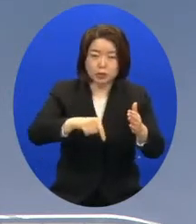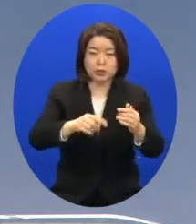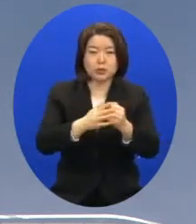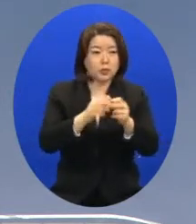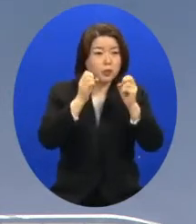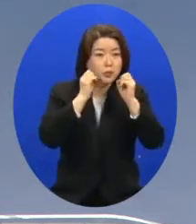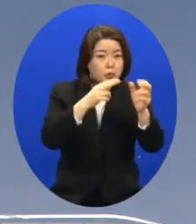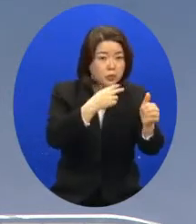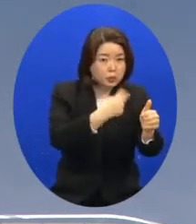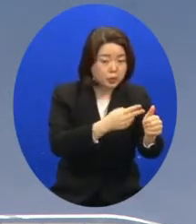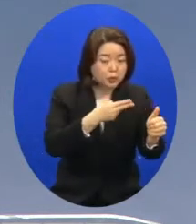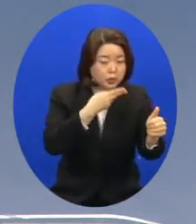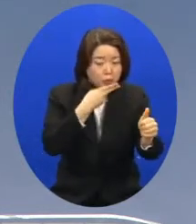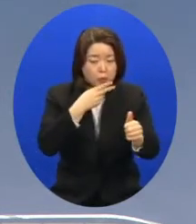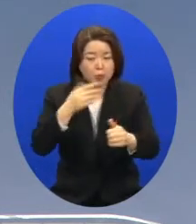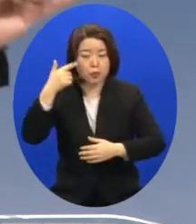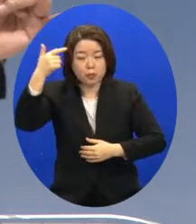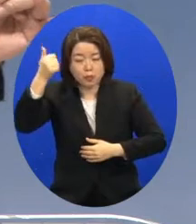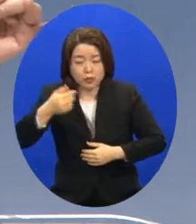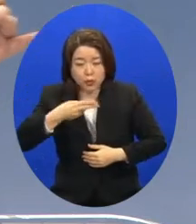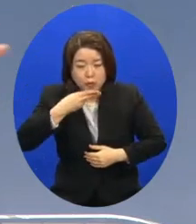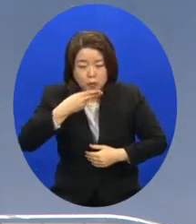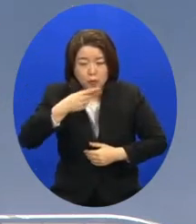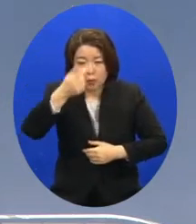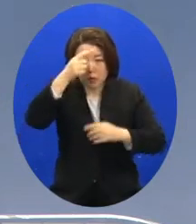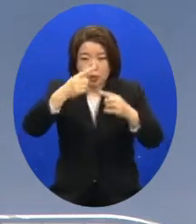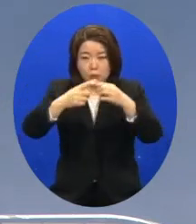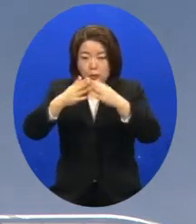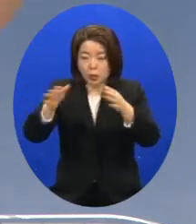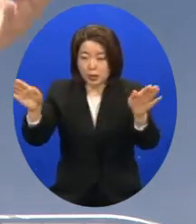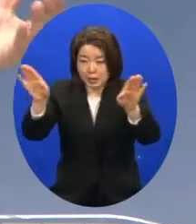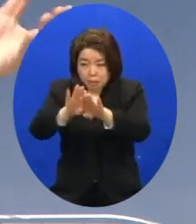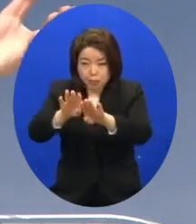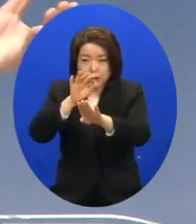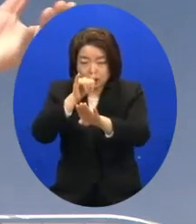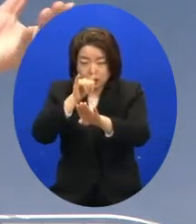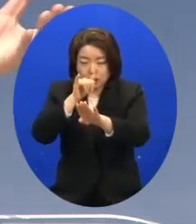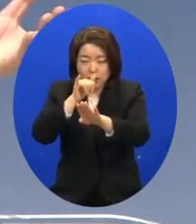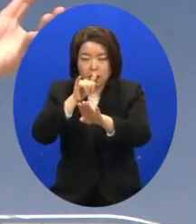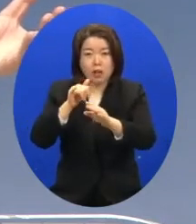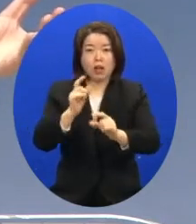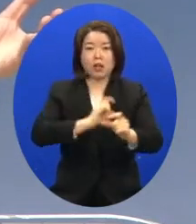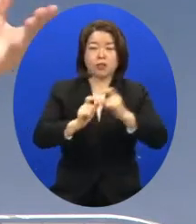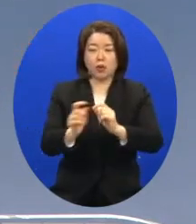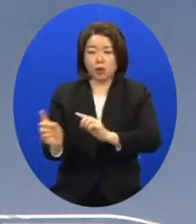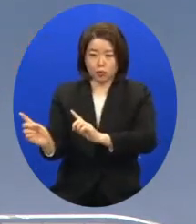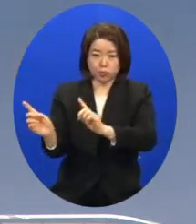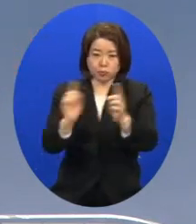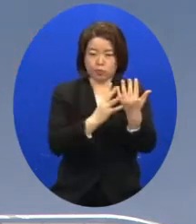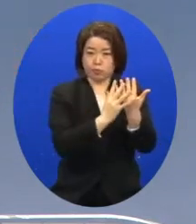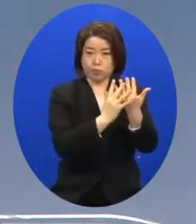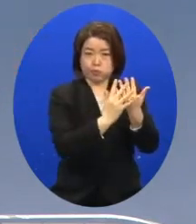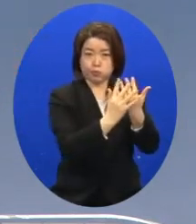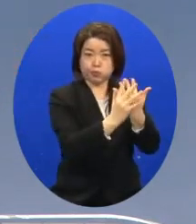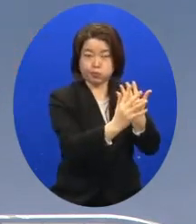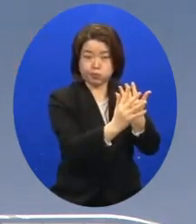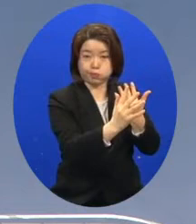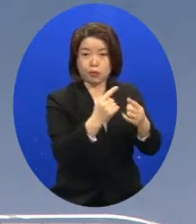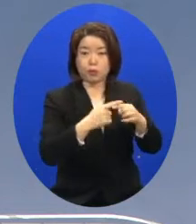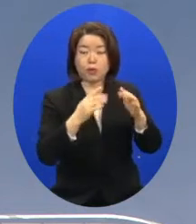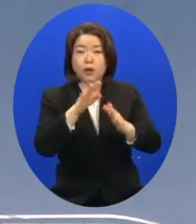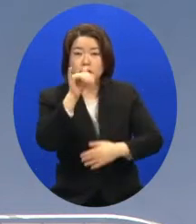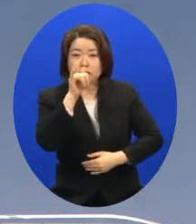목사도 없고 예배당 도 다음 문 닫았는데 더 붕괴는 교회가 있었습니다 더 부웅 길이 되는